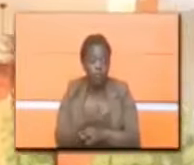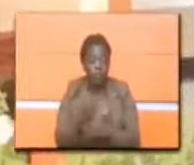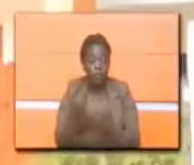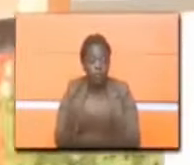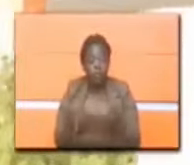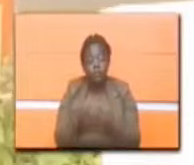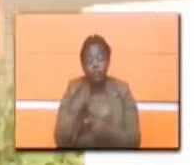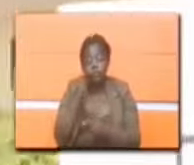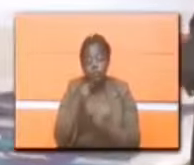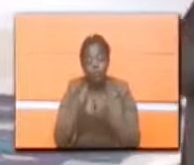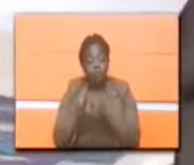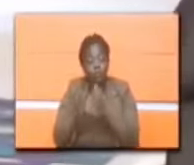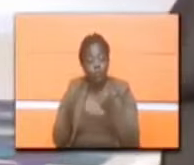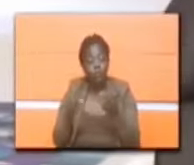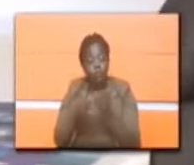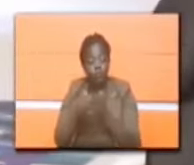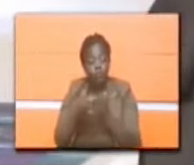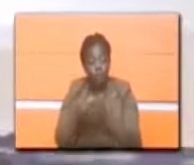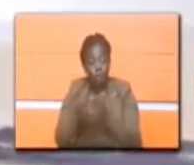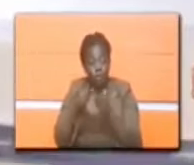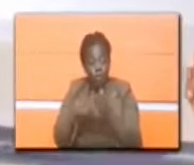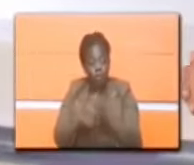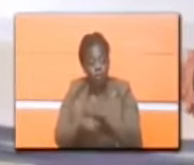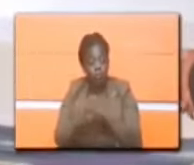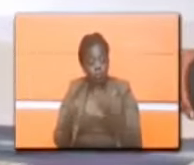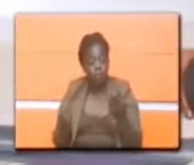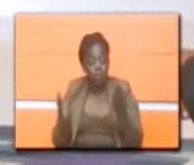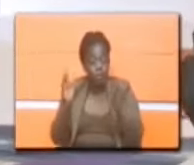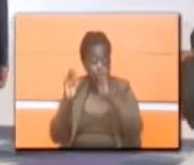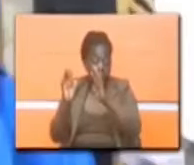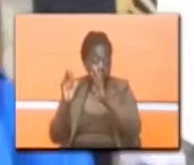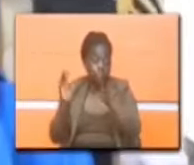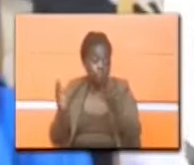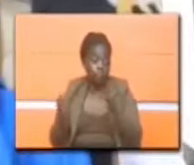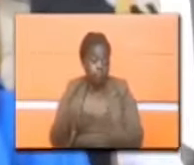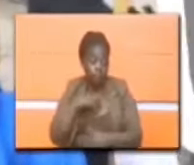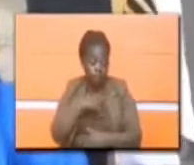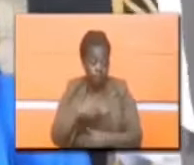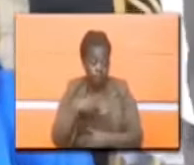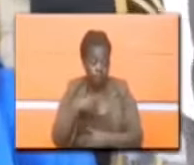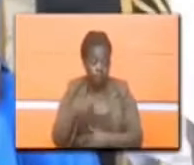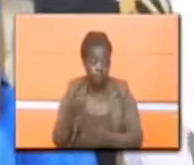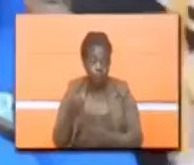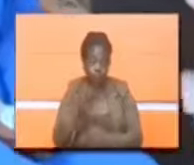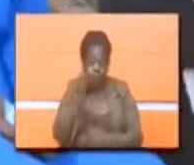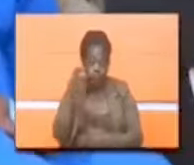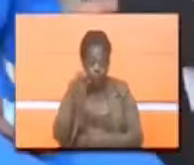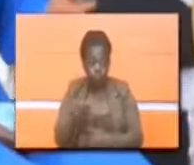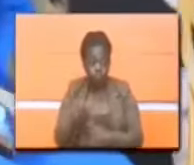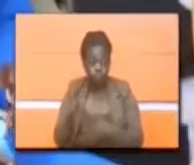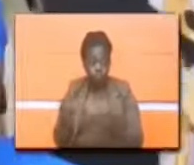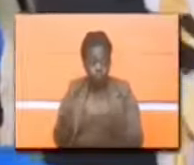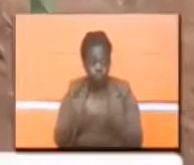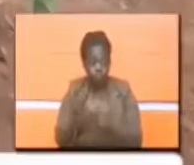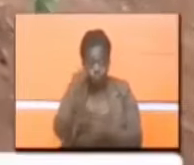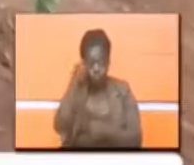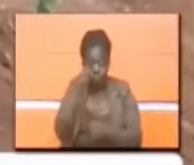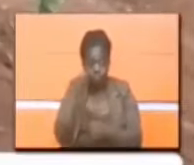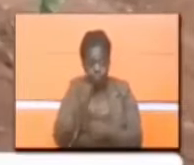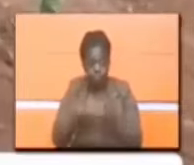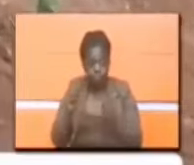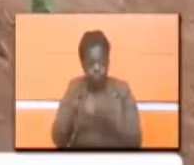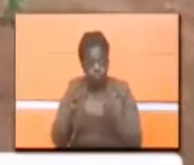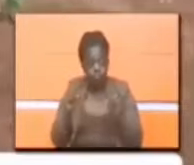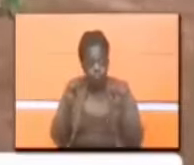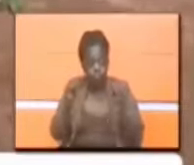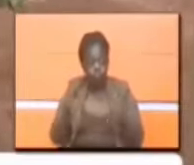ne be yali nabo babalemesa okuyingira awali omukolo ekyamutabula n'alangira abali ku mukolo ogwo ne bannadini. Tuli